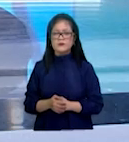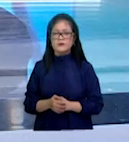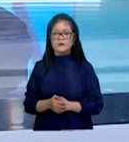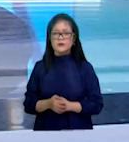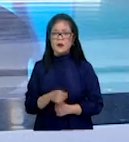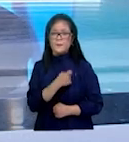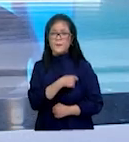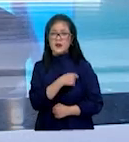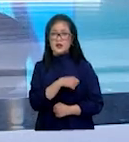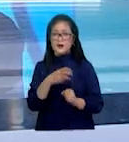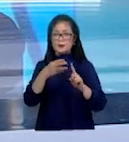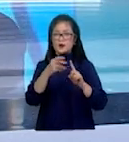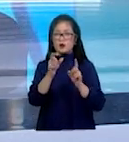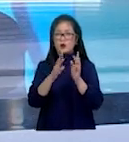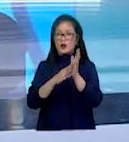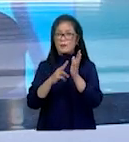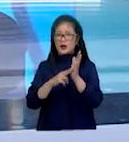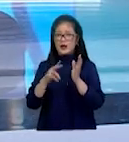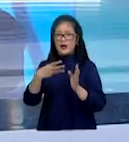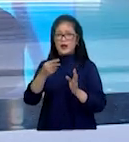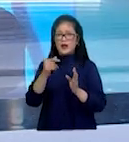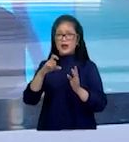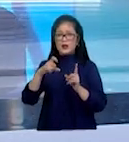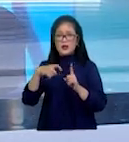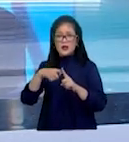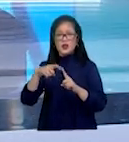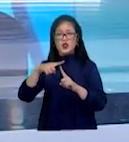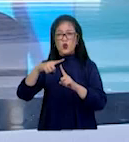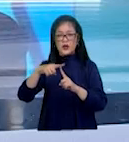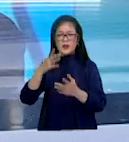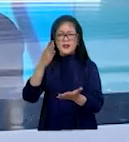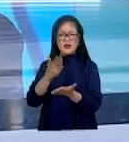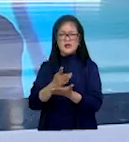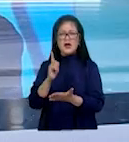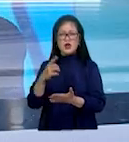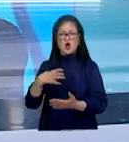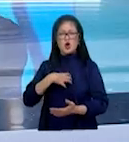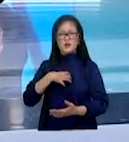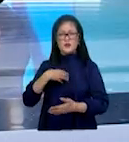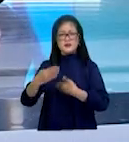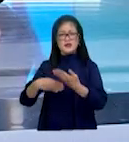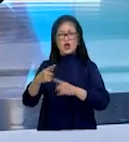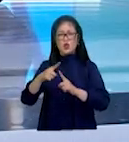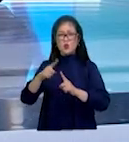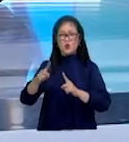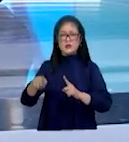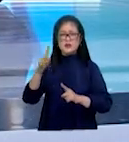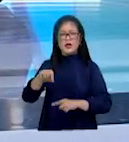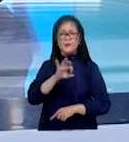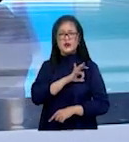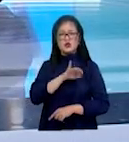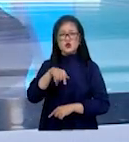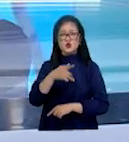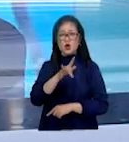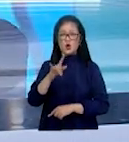Menteri Badan Usaha milik negara BUMN Erick Thohir menegaskan akan berkomitmen menjalankan penugasan dari Presiden Joko